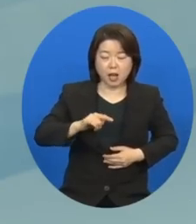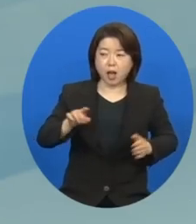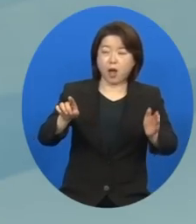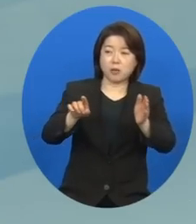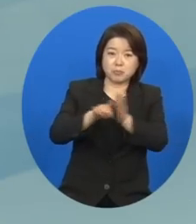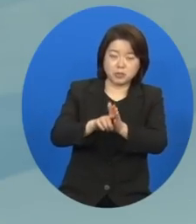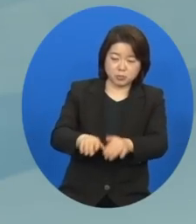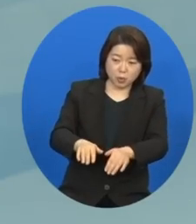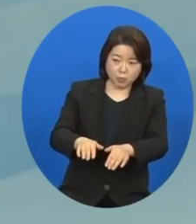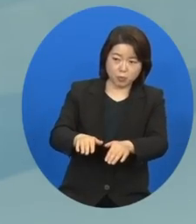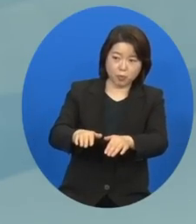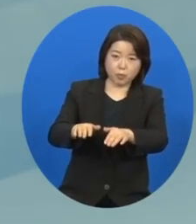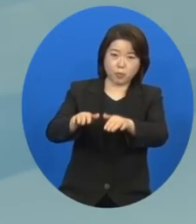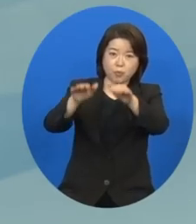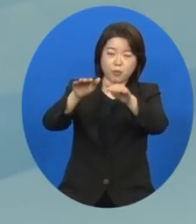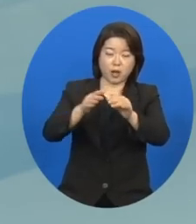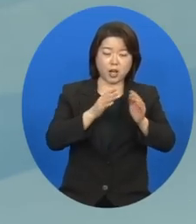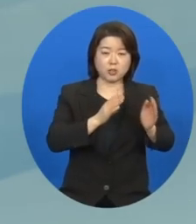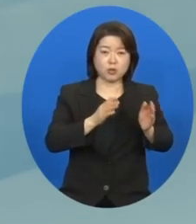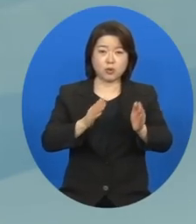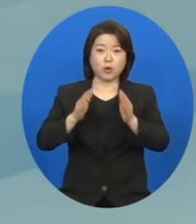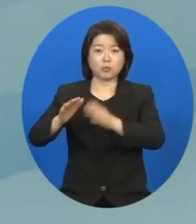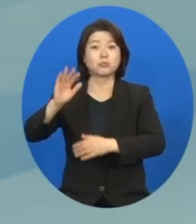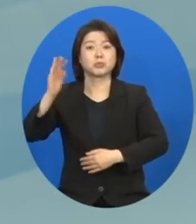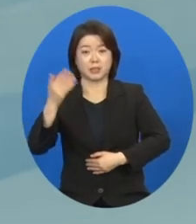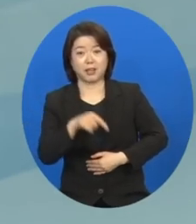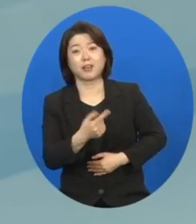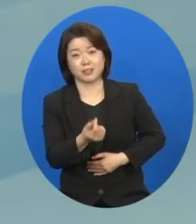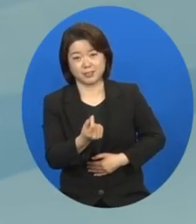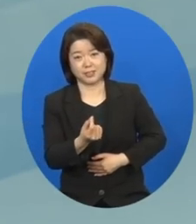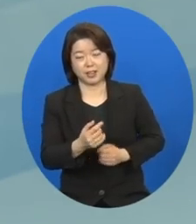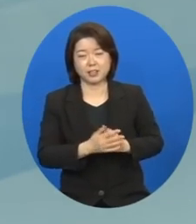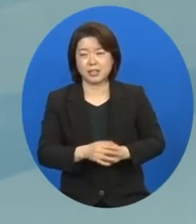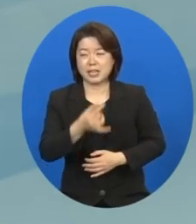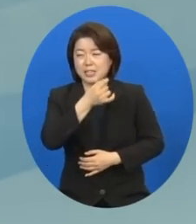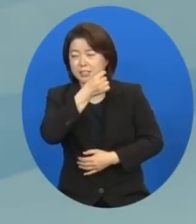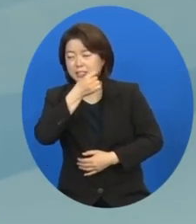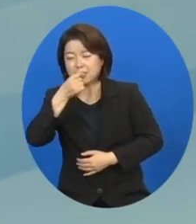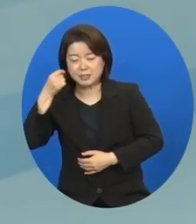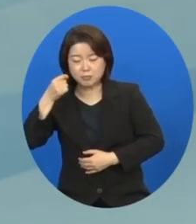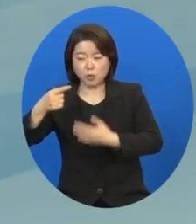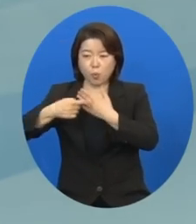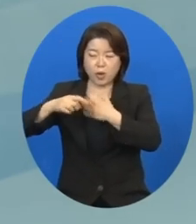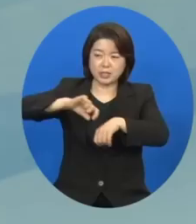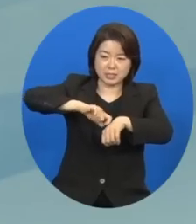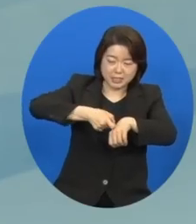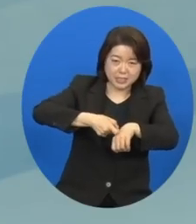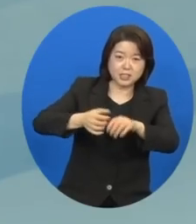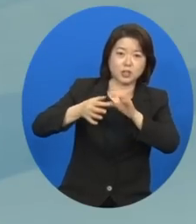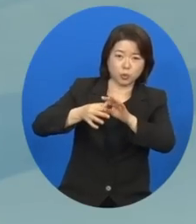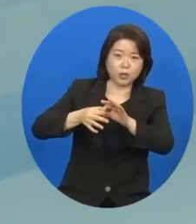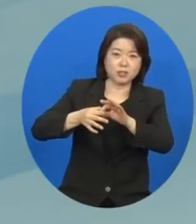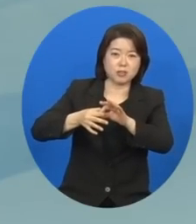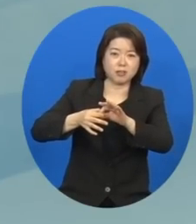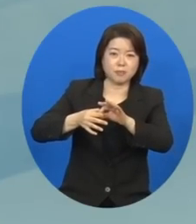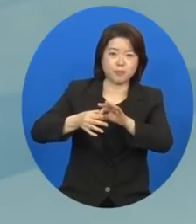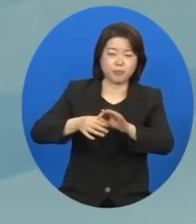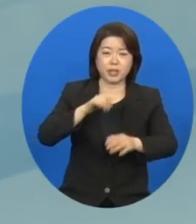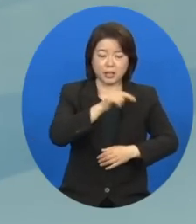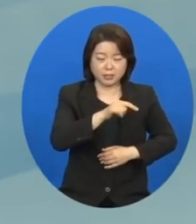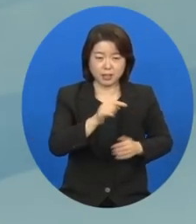믿음으로 자랄 수 있도록 준비가 되었기 때문에 그래요. 침묵이라고 하는 외적 징계를 통해서도